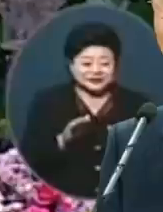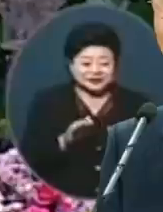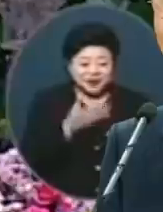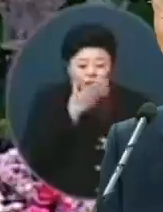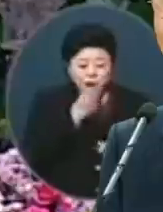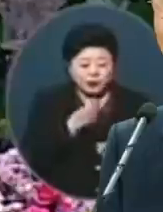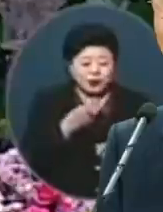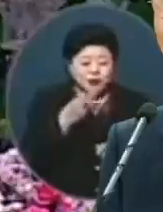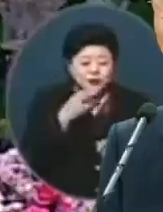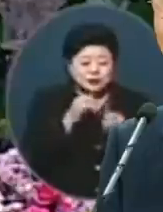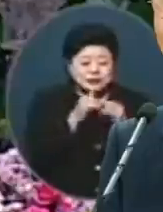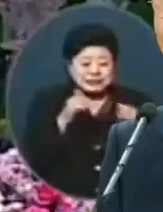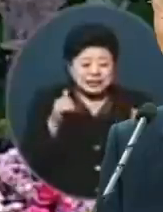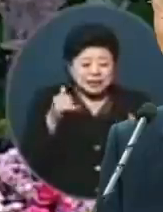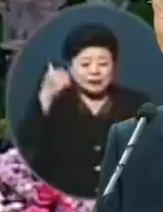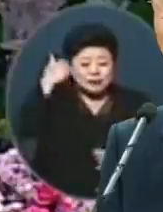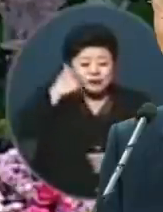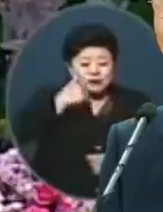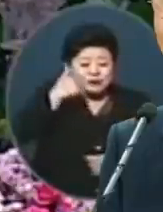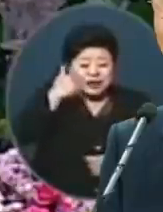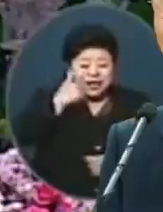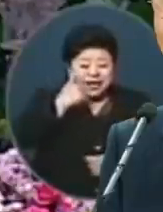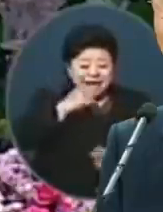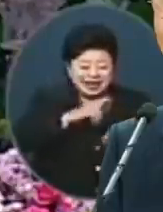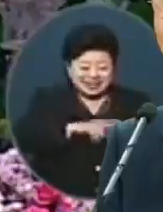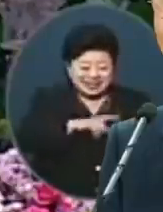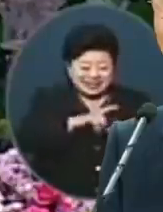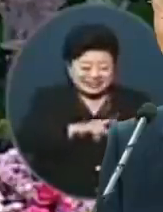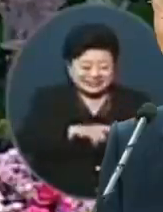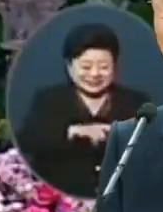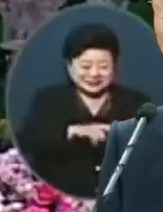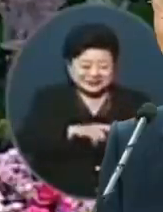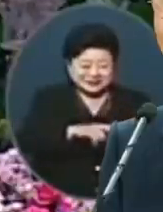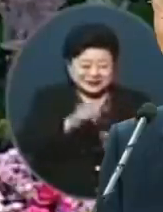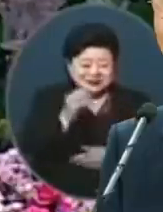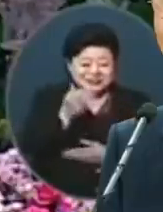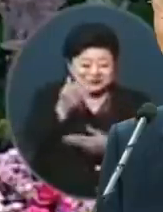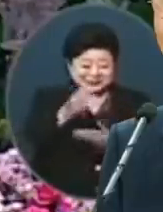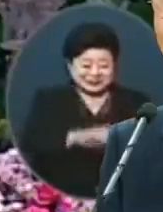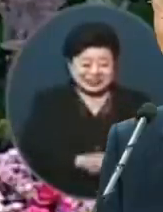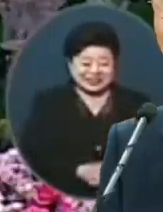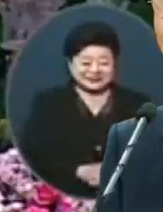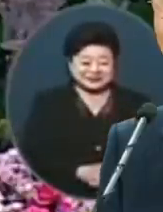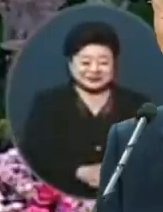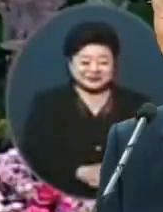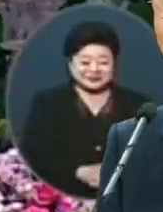사람은 어떤 사람인가 거기에 대해서 알아보겠습니다.